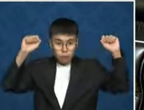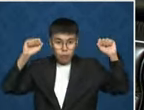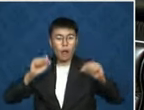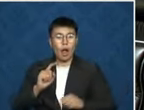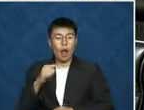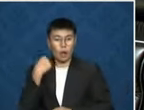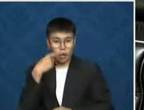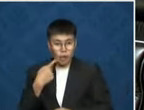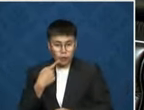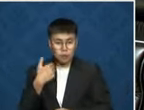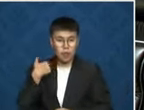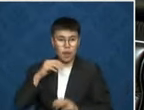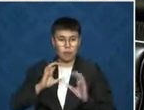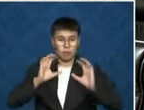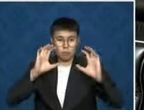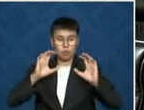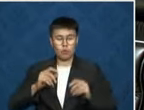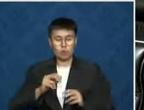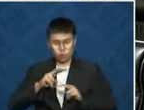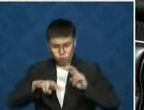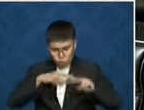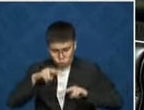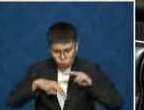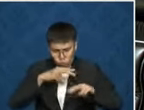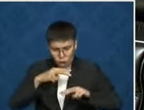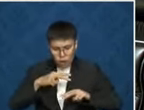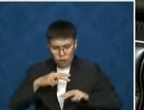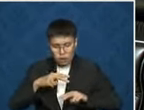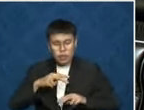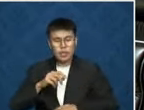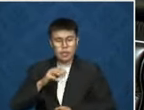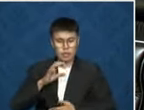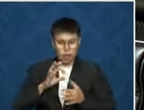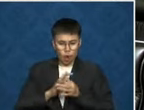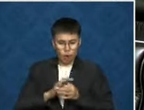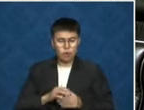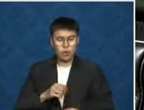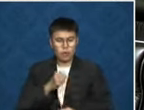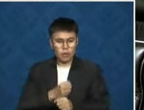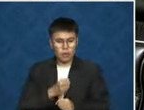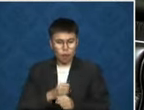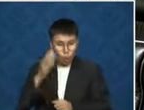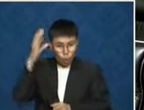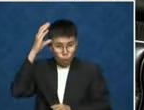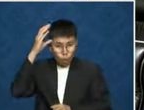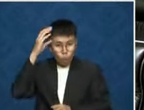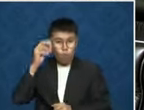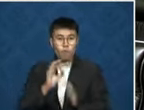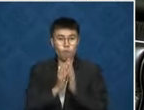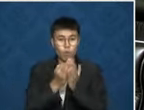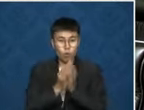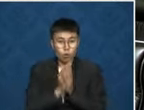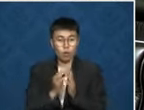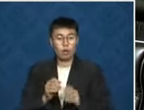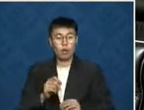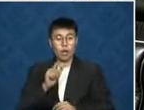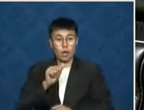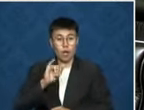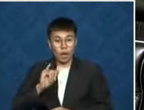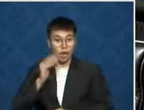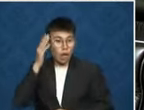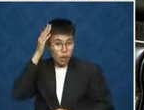จะเข้ามาทำให้รัฐมีอำนาจในการกำกับดูแลนะครับว่าผู้ผลิตนะครับอัลกอริทึมนะครับอย่าง Facebook หรือว่า AI ในอนาคตเนี่ยน